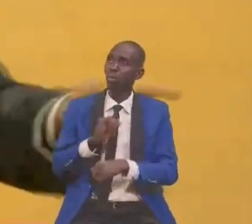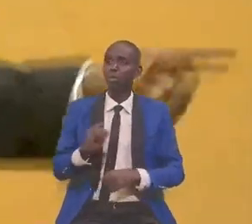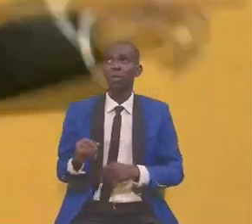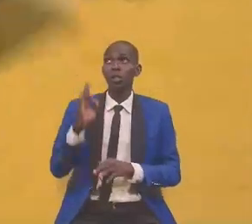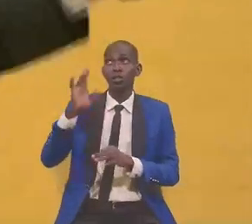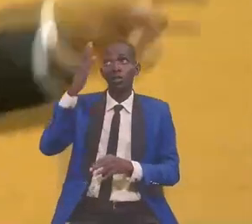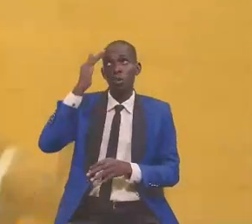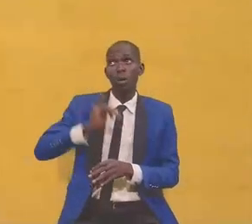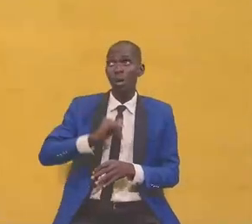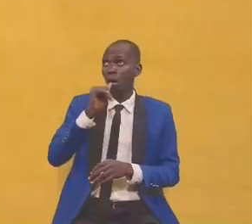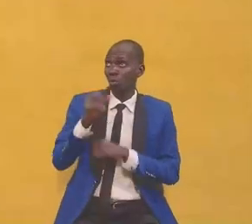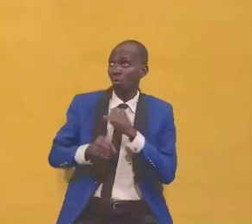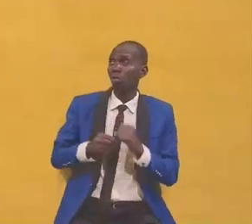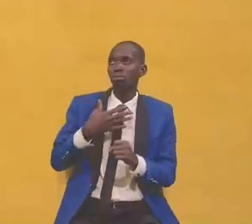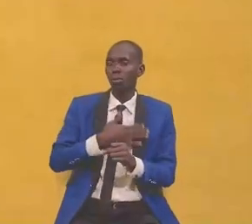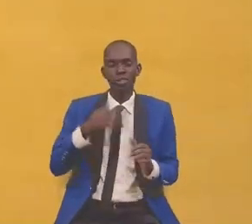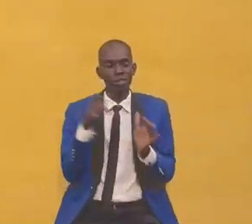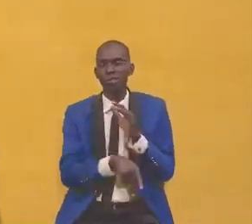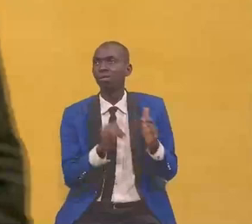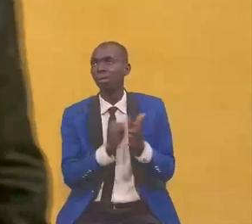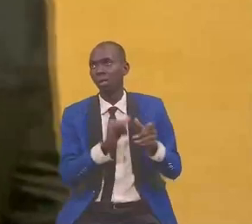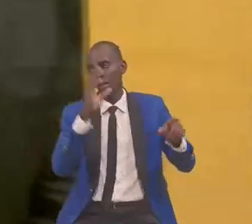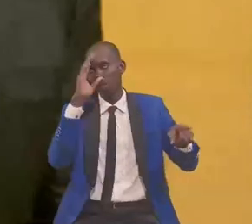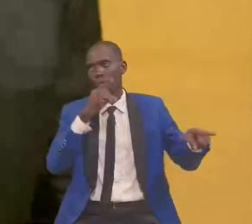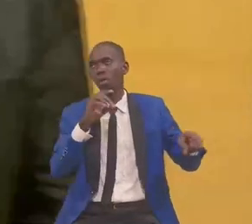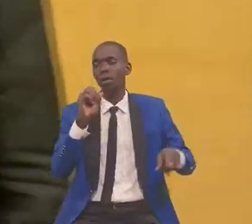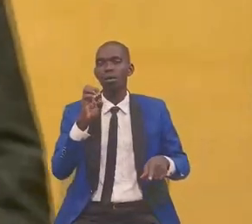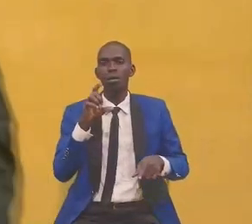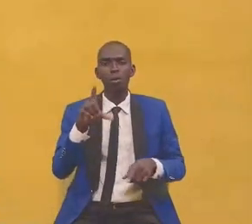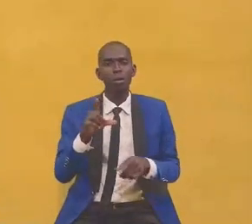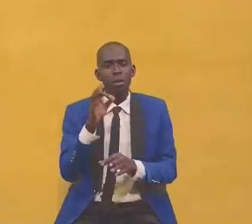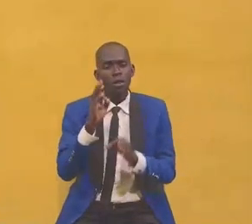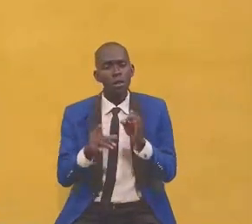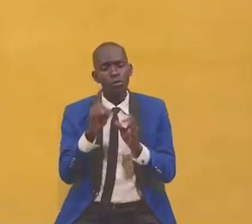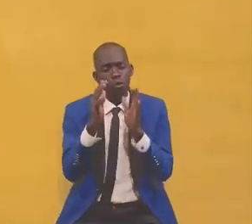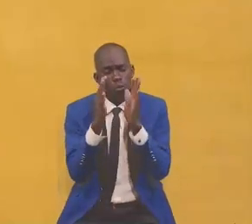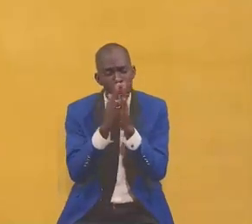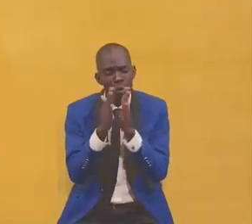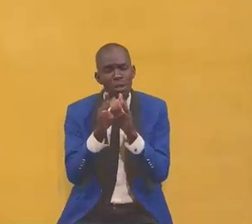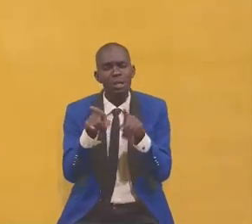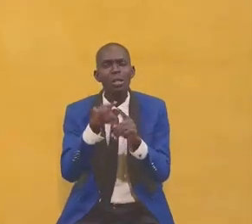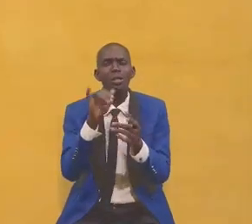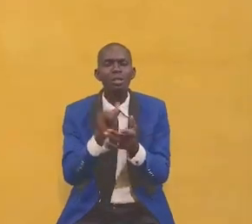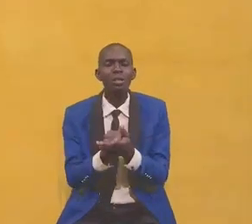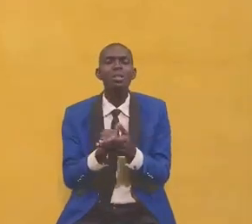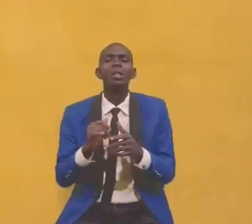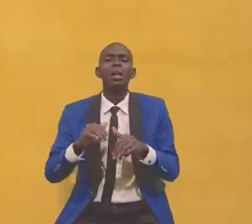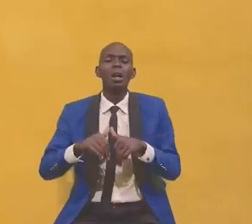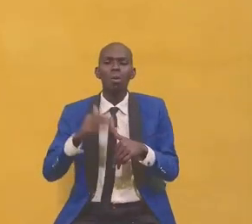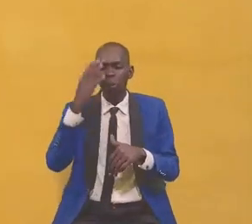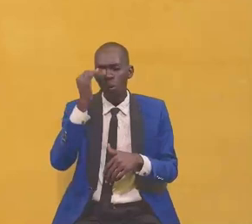l'homme. Ah ah. Quand tu pries de cette manière, comment est-ce que tu pries que Dieu va tuer